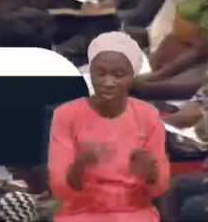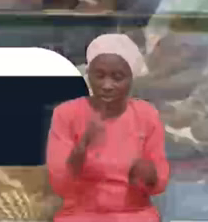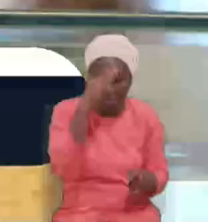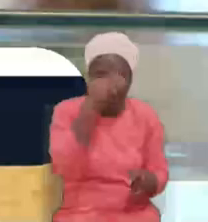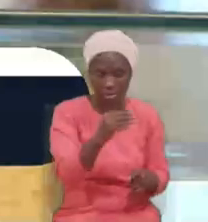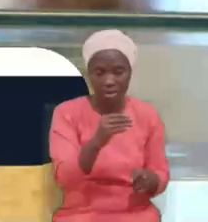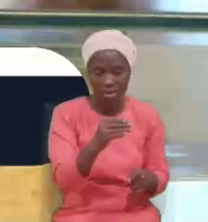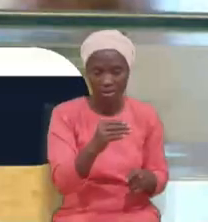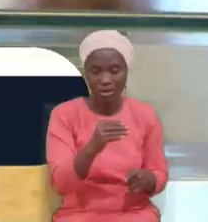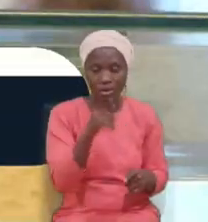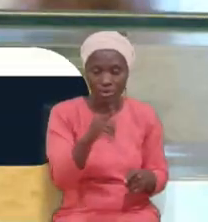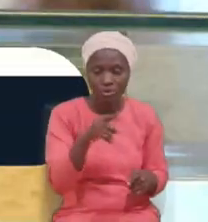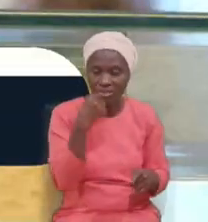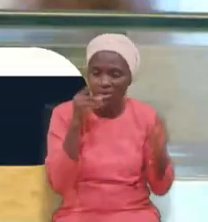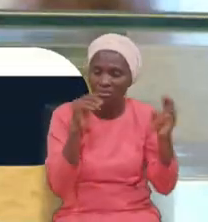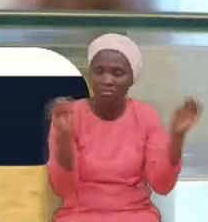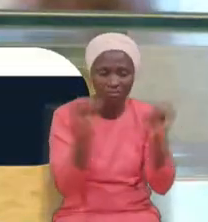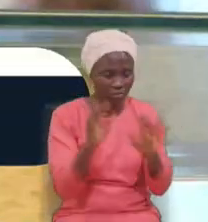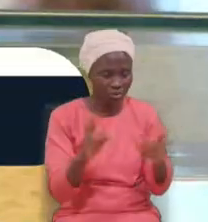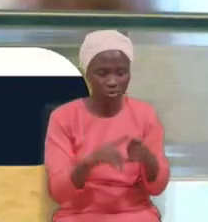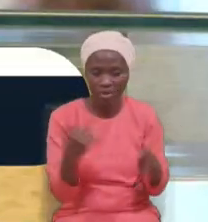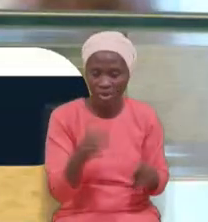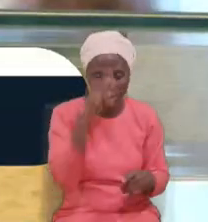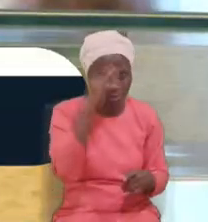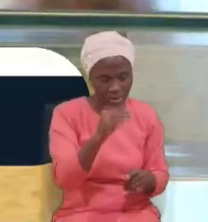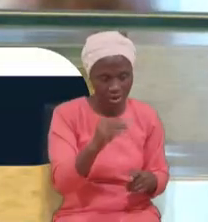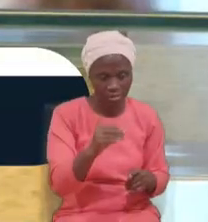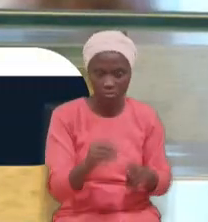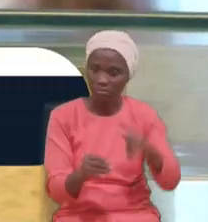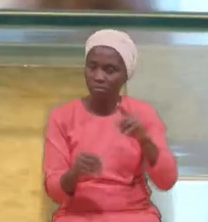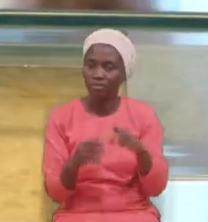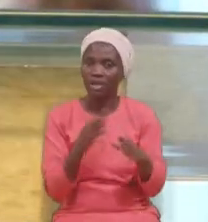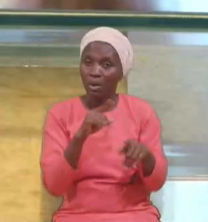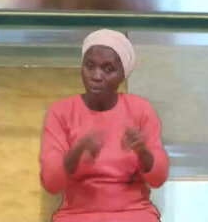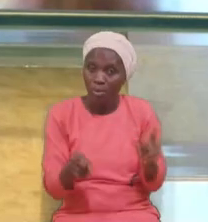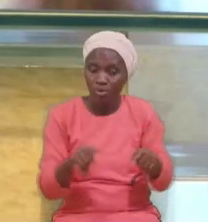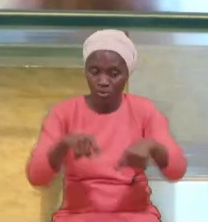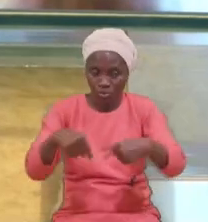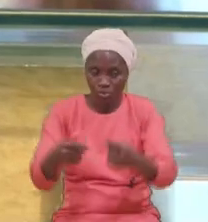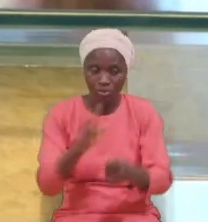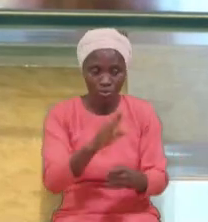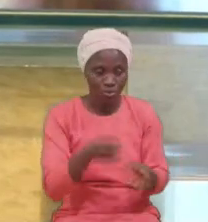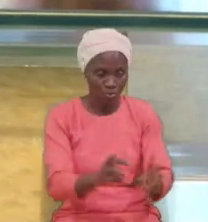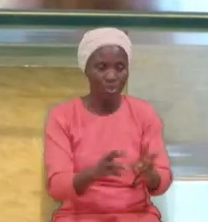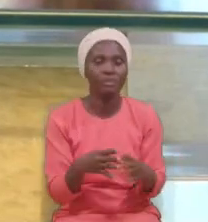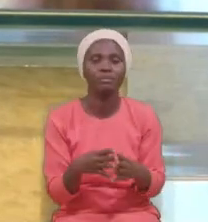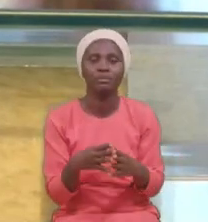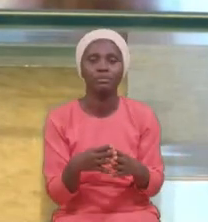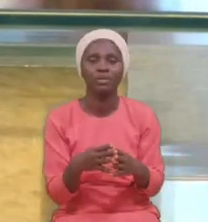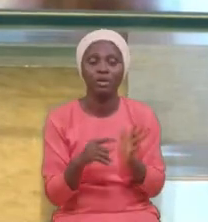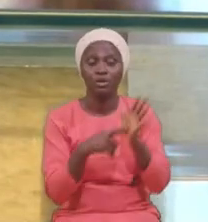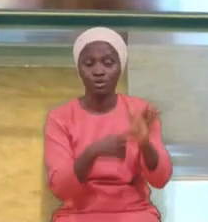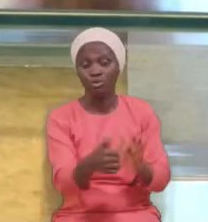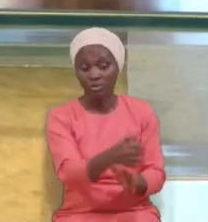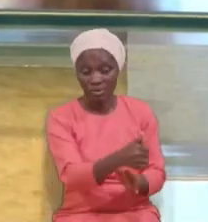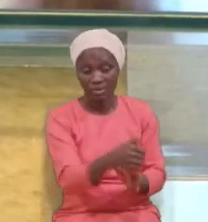rien dire à personne. Garde-toi de rien dire à personne. Mais va te montrer